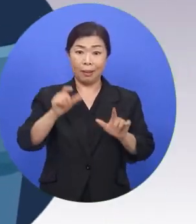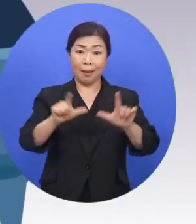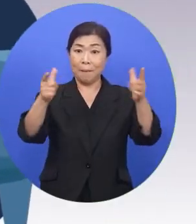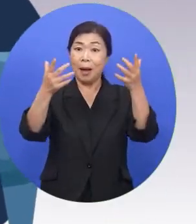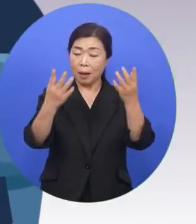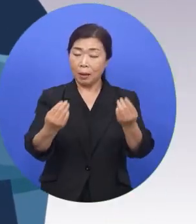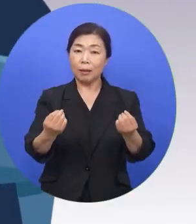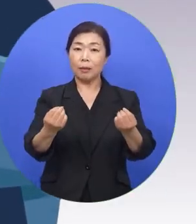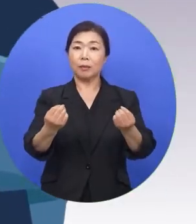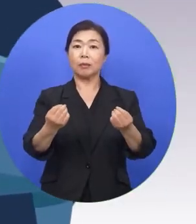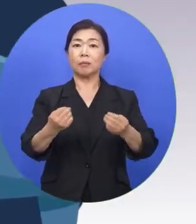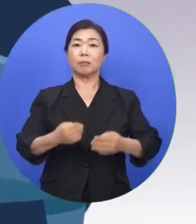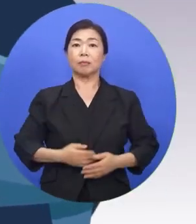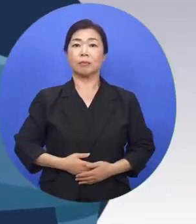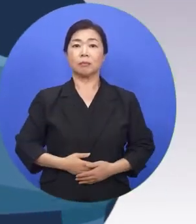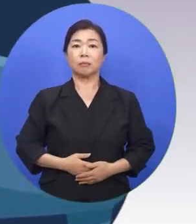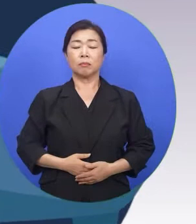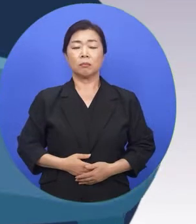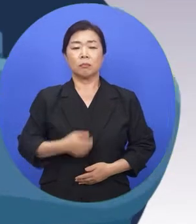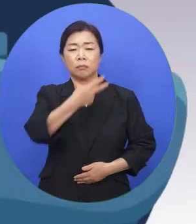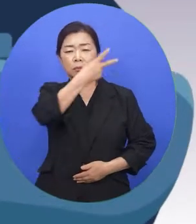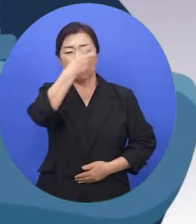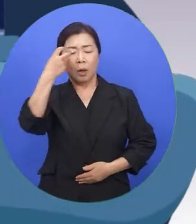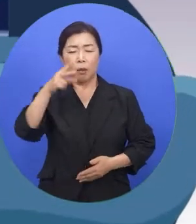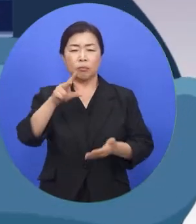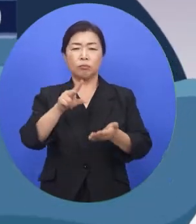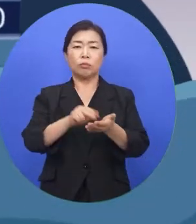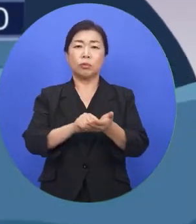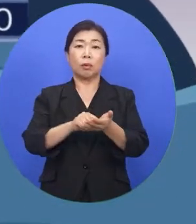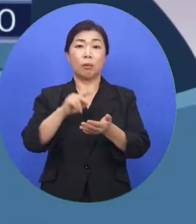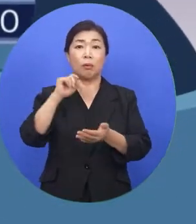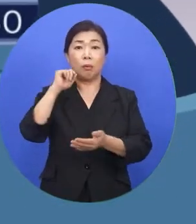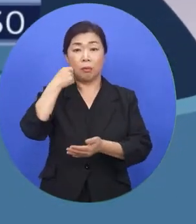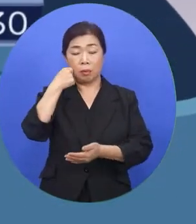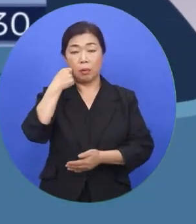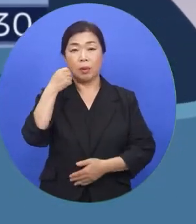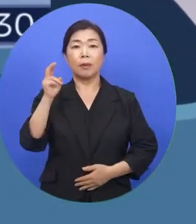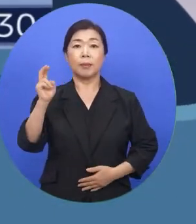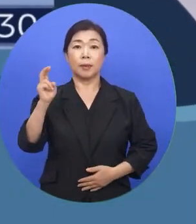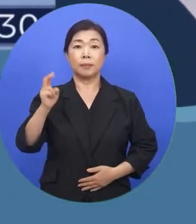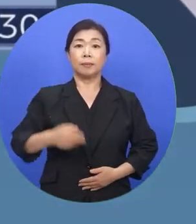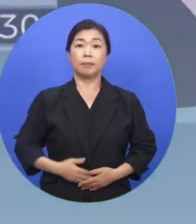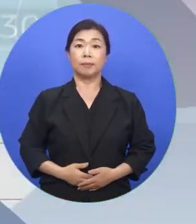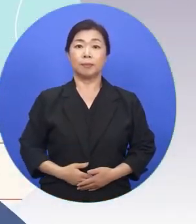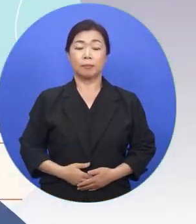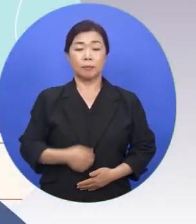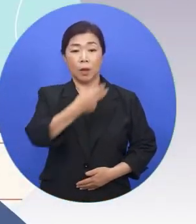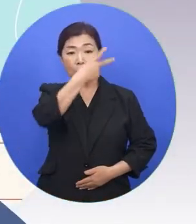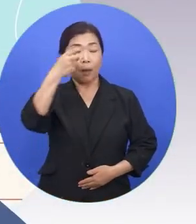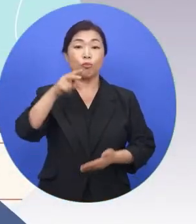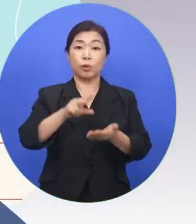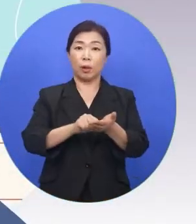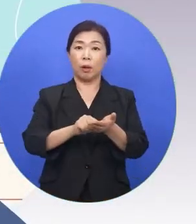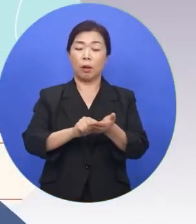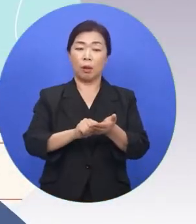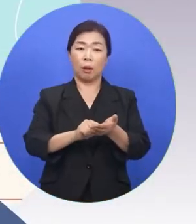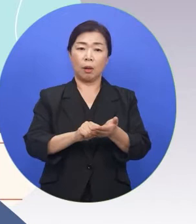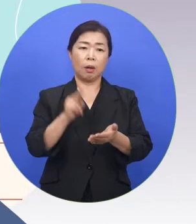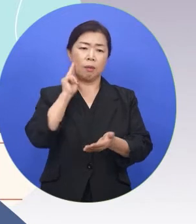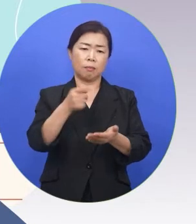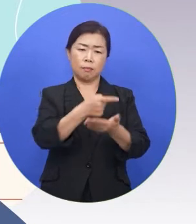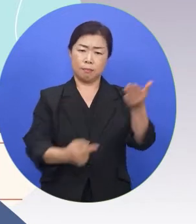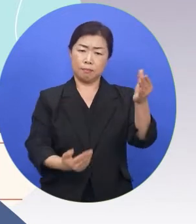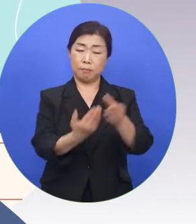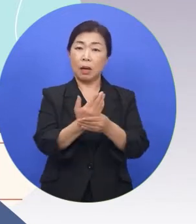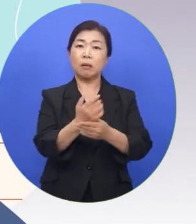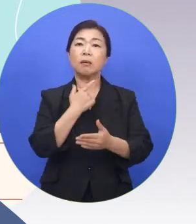날이 많아지는 경우 수면 문제를 겪는 중일 수 있습니다. 수면 문제는